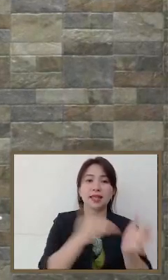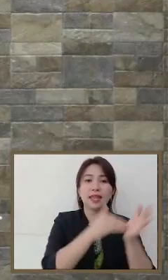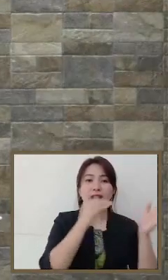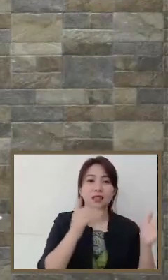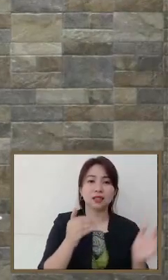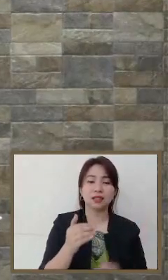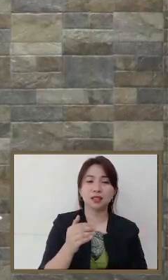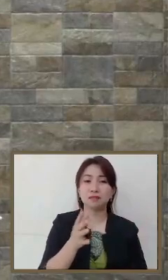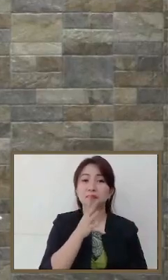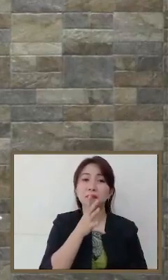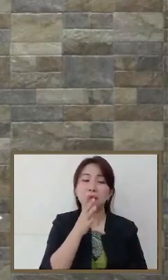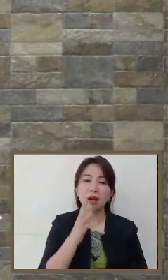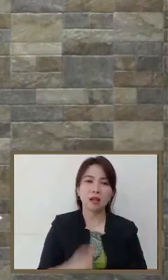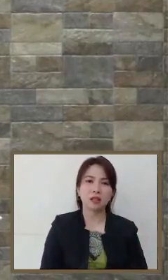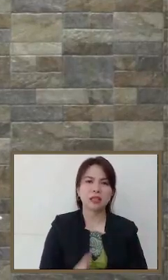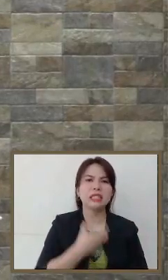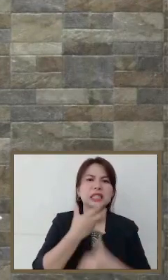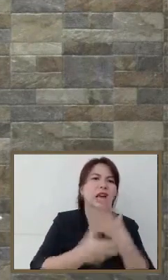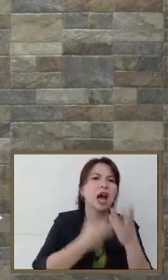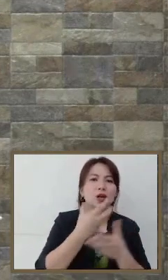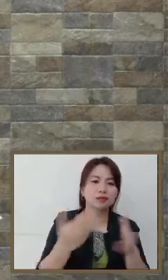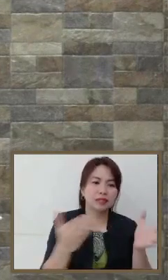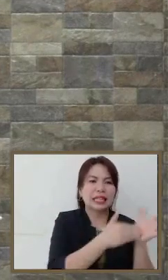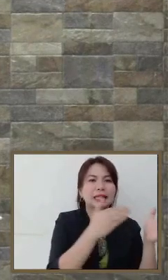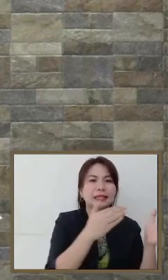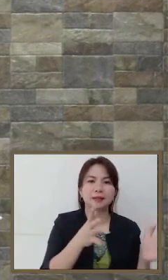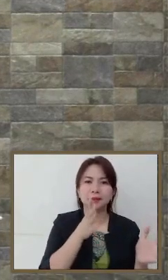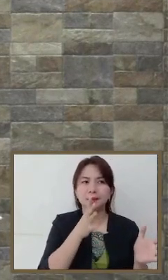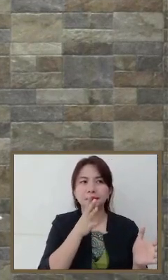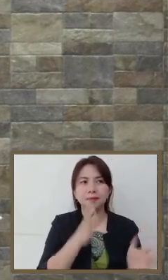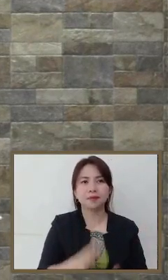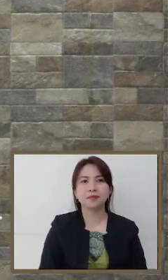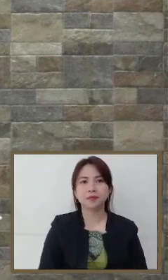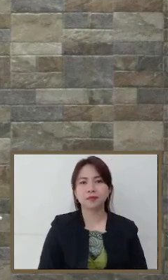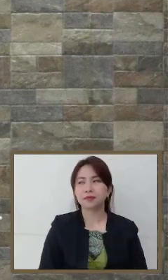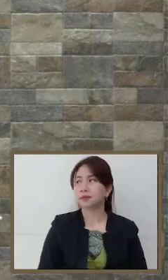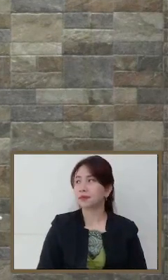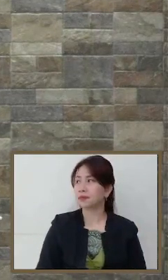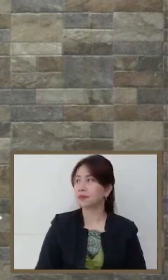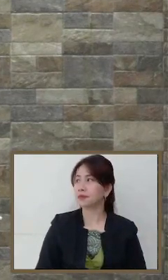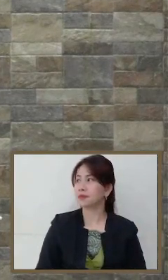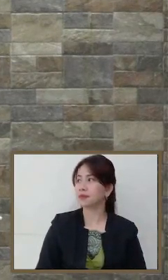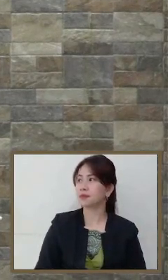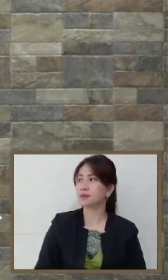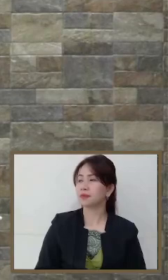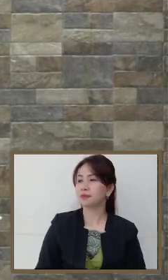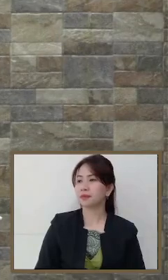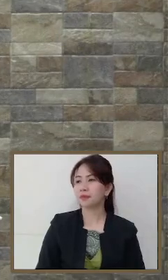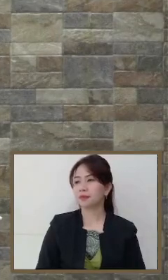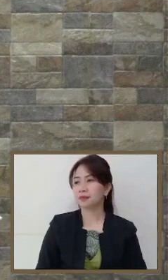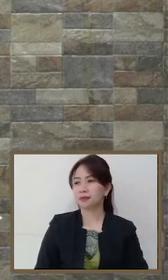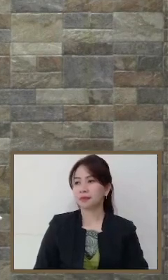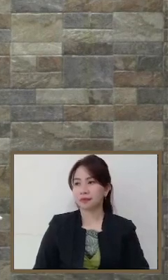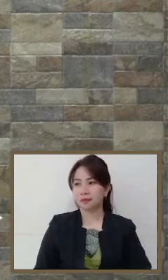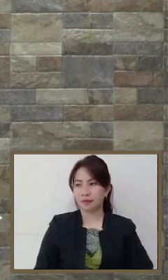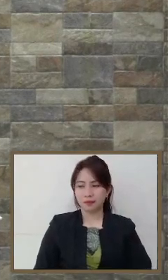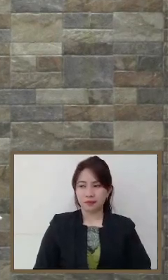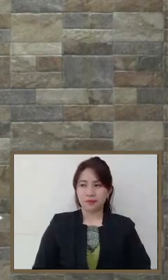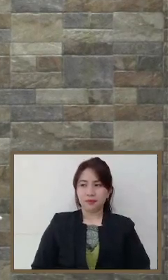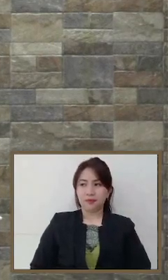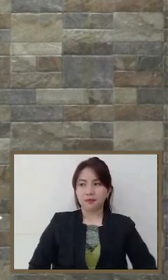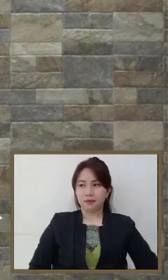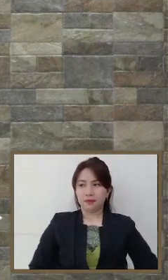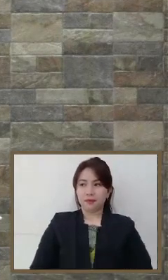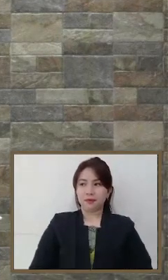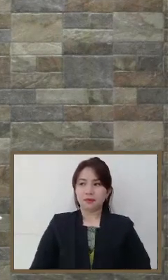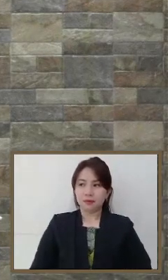sinigawan yung nanay bihira may part ka bilang isang nanay